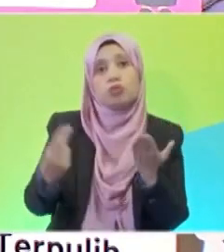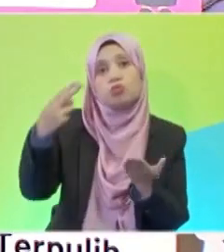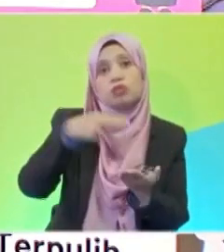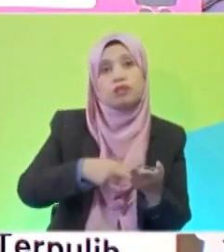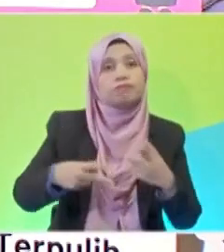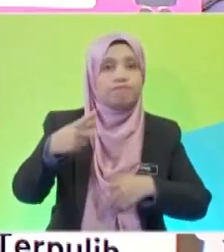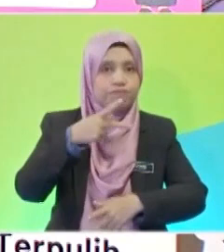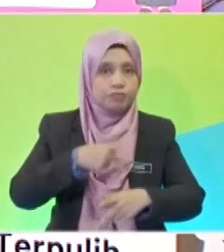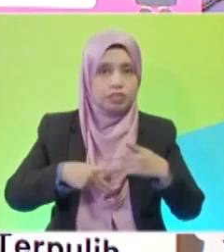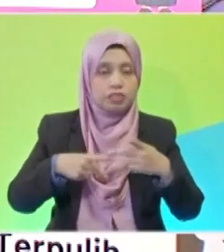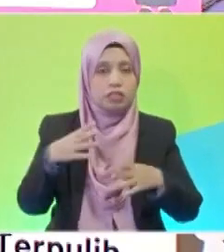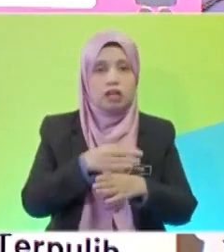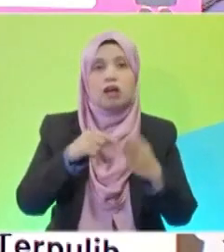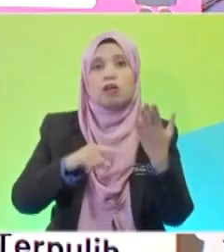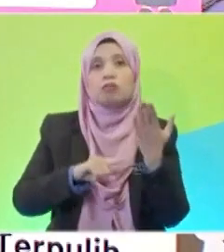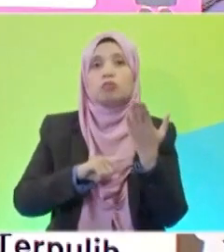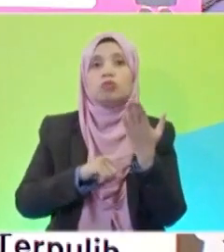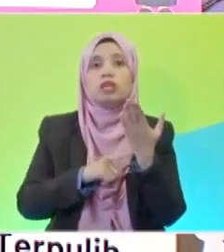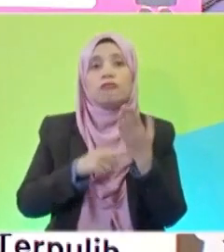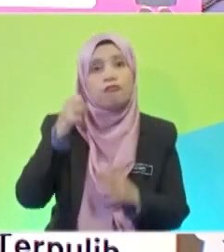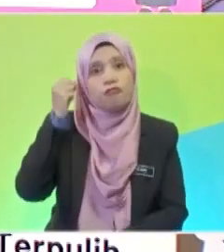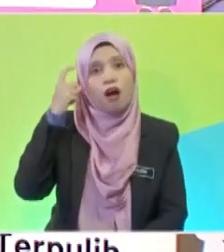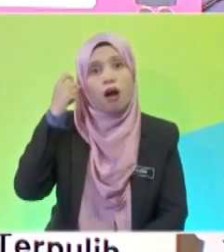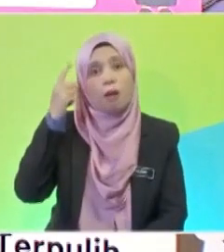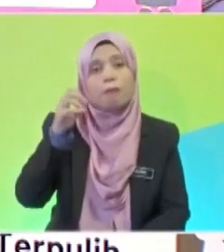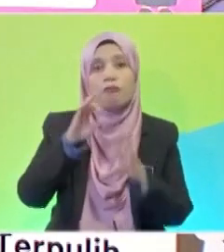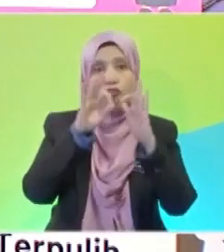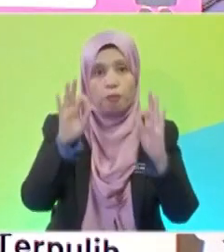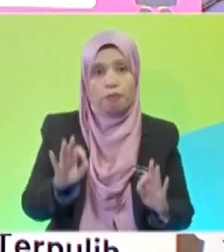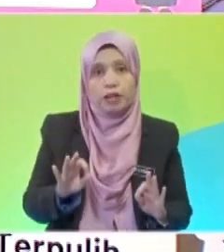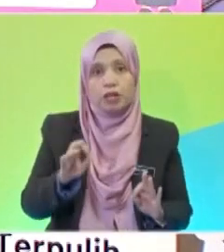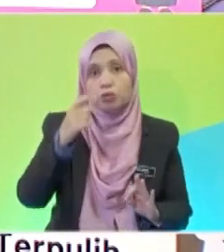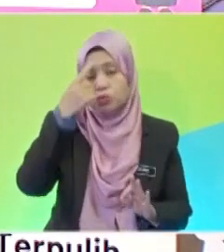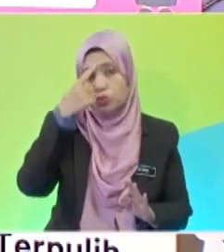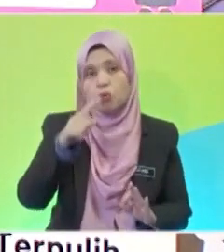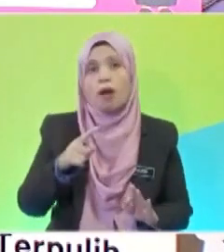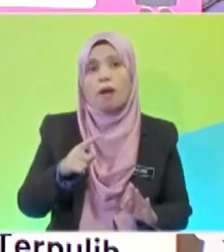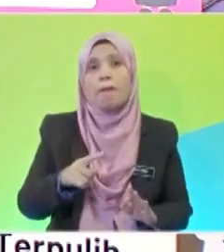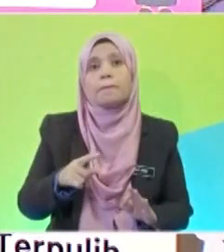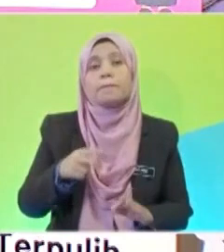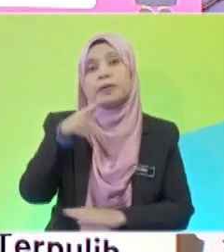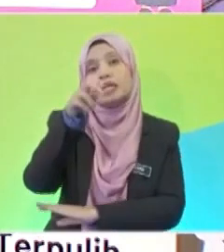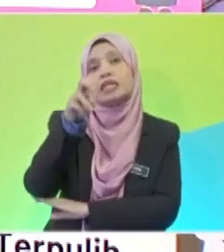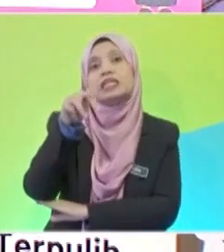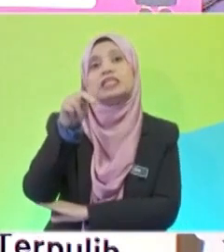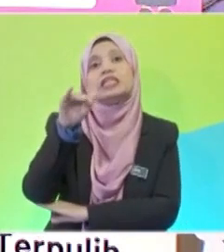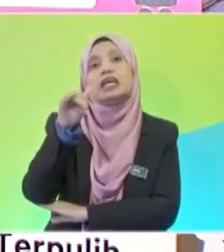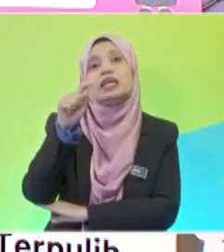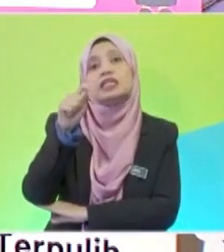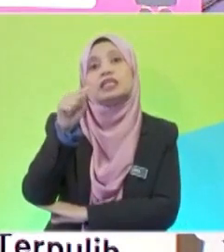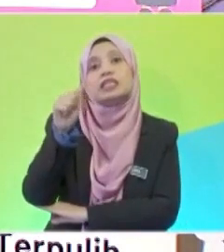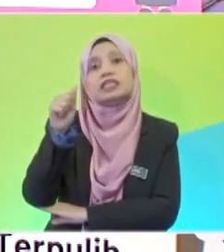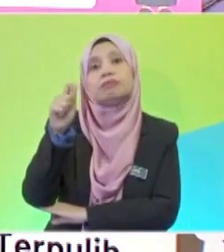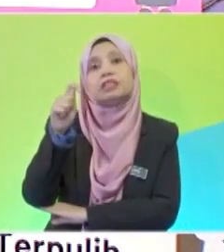dan sudah mula untuk memahami format. Baik. Terutama penyata keuangan. Semasa awak belajar, awak telah